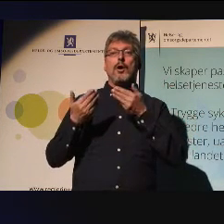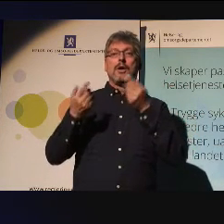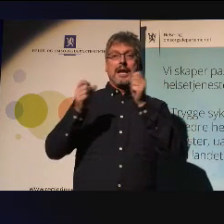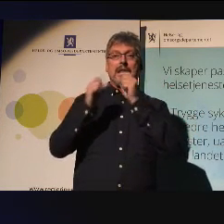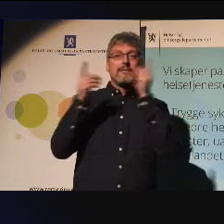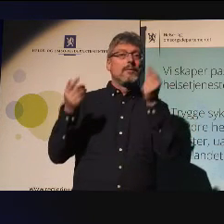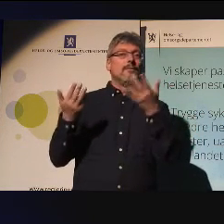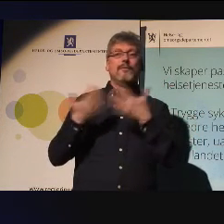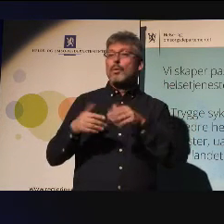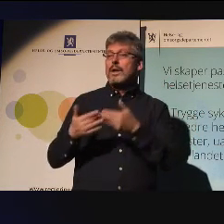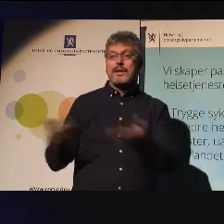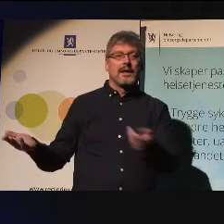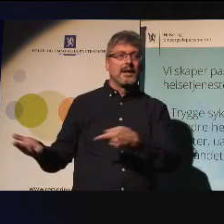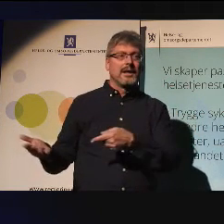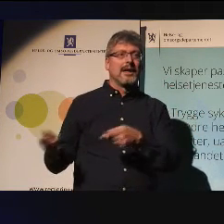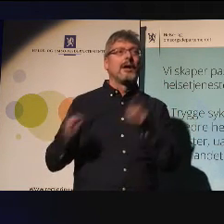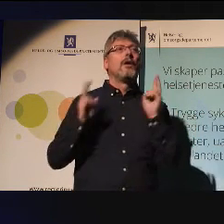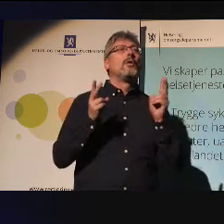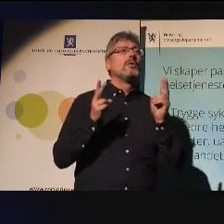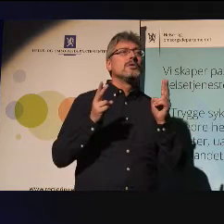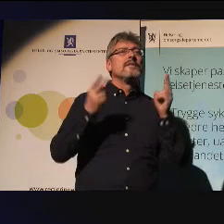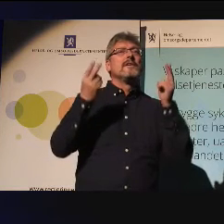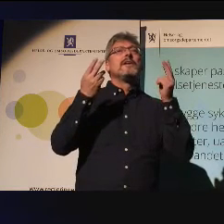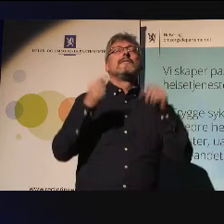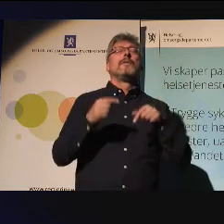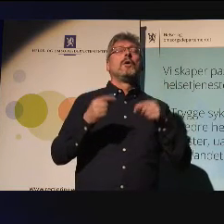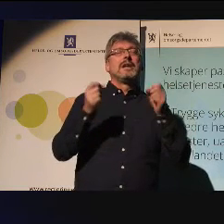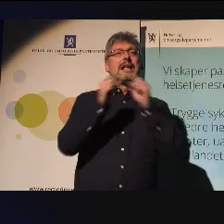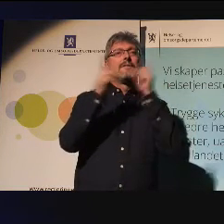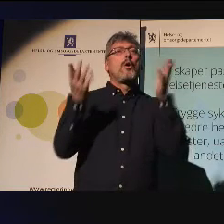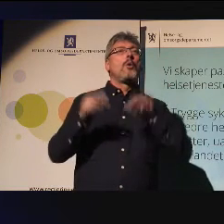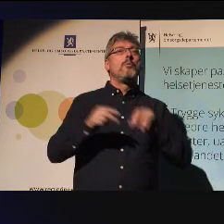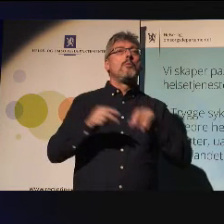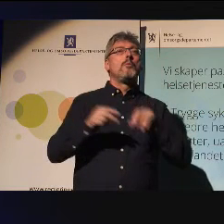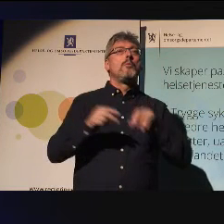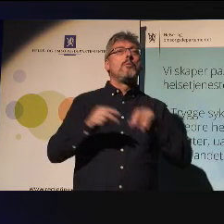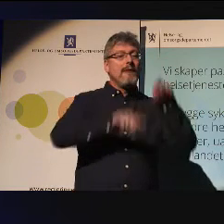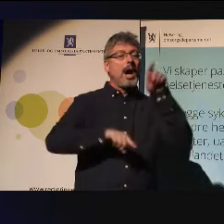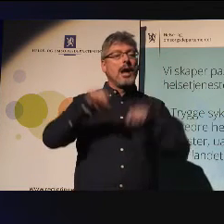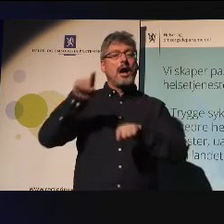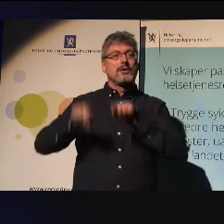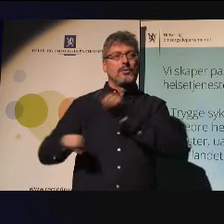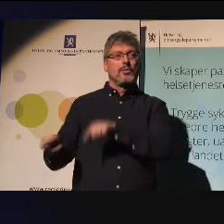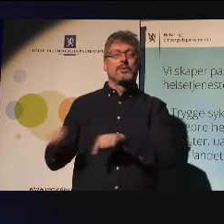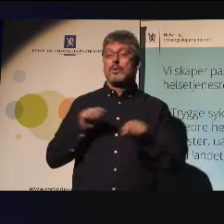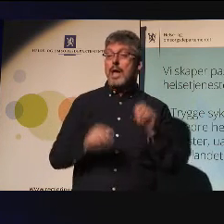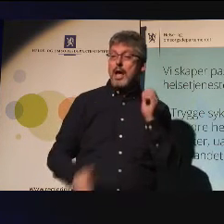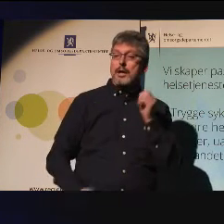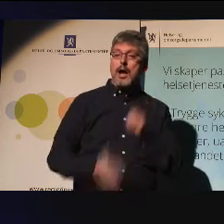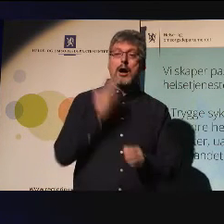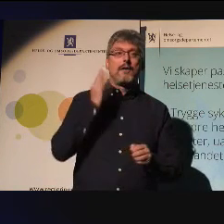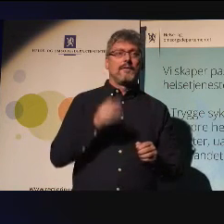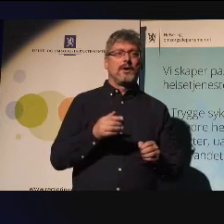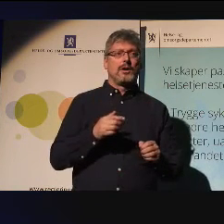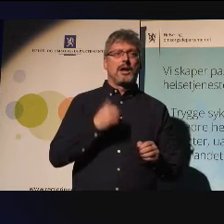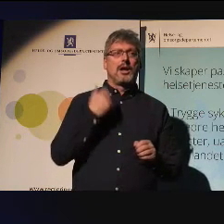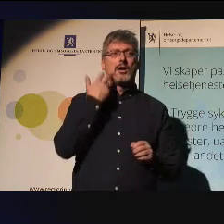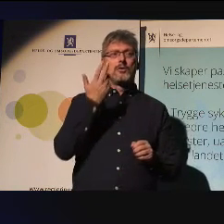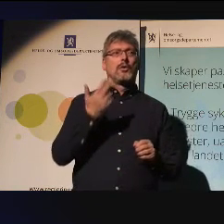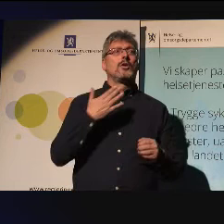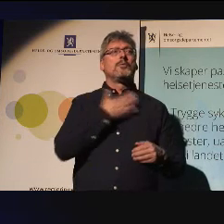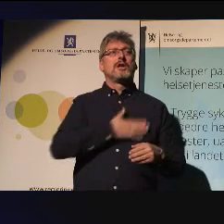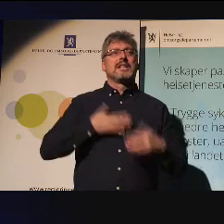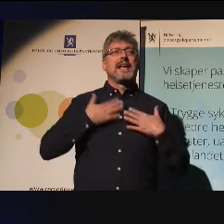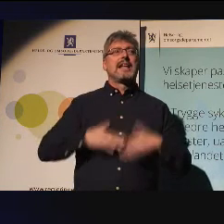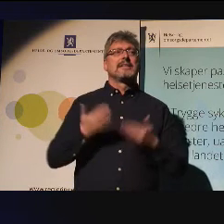fungerer, og vi får informasjon om variasjon. Og dette helt avgjørende når vi skal bygge pasientens